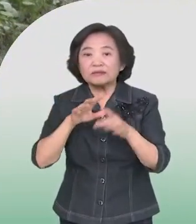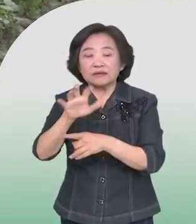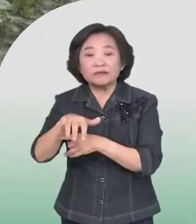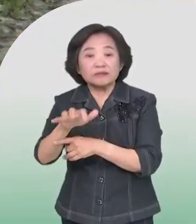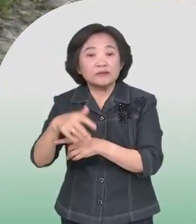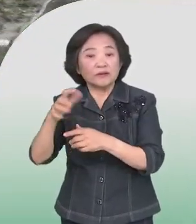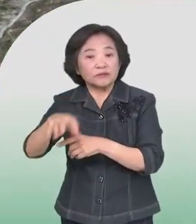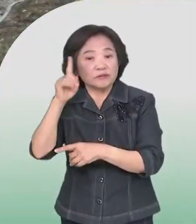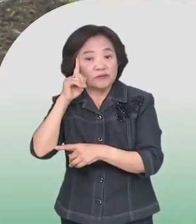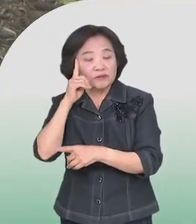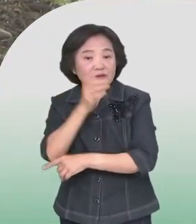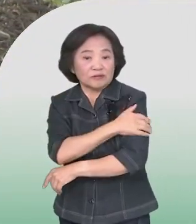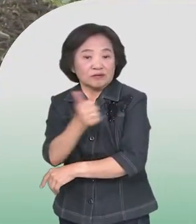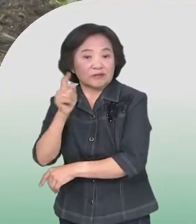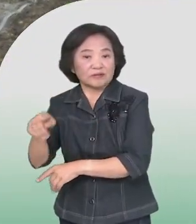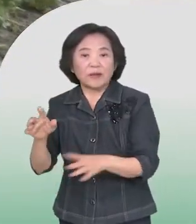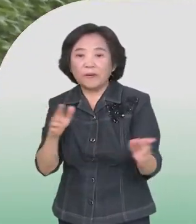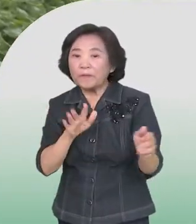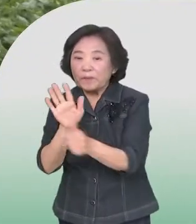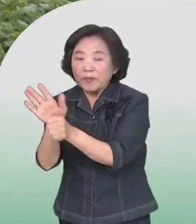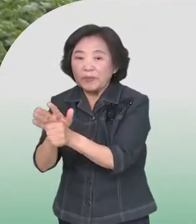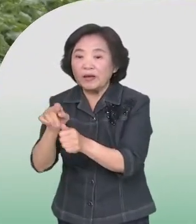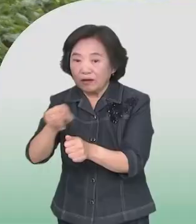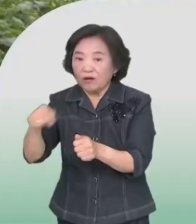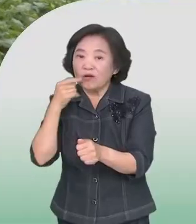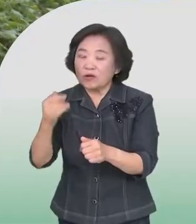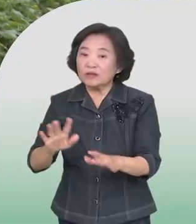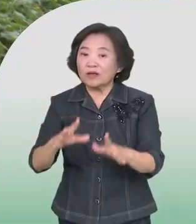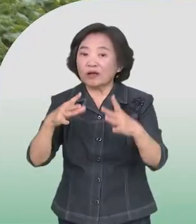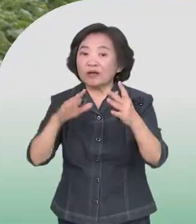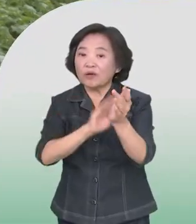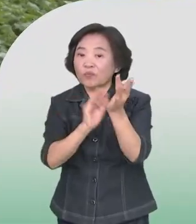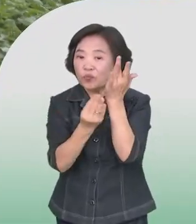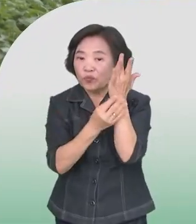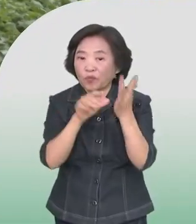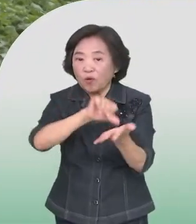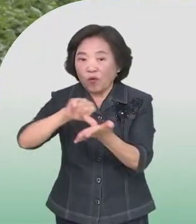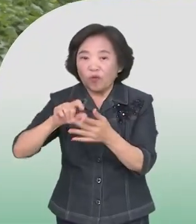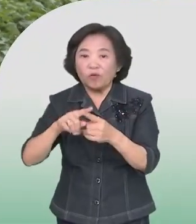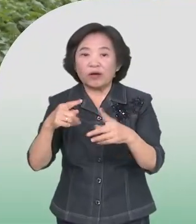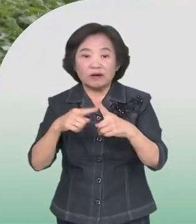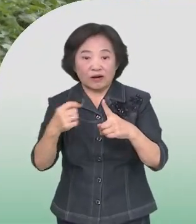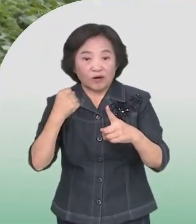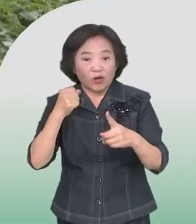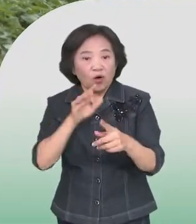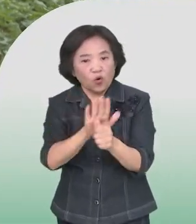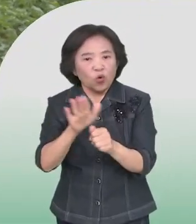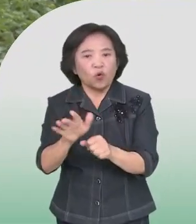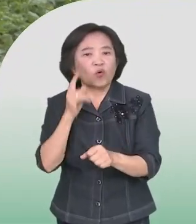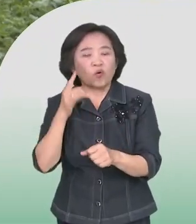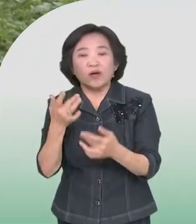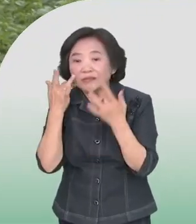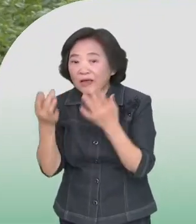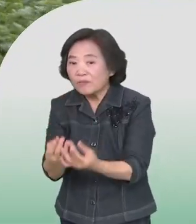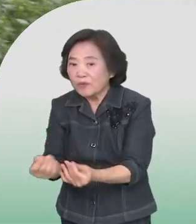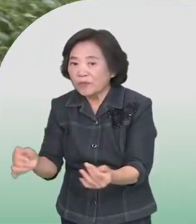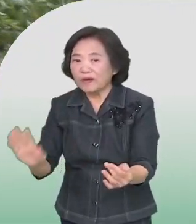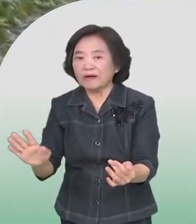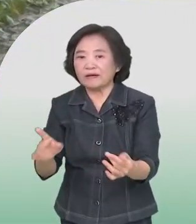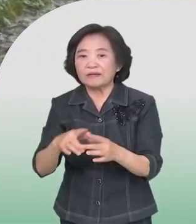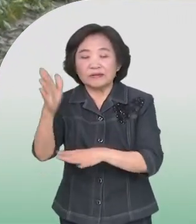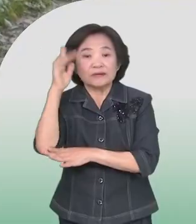中开农场的农民陈义福，将酒店的木瓜推出的时节，还有垂钓去治理长吹。对政府开